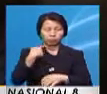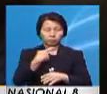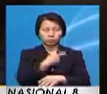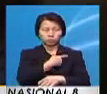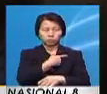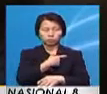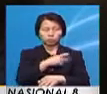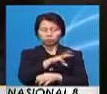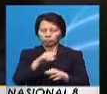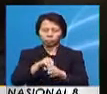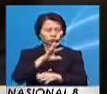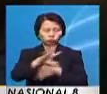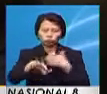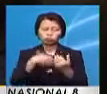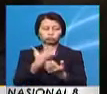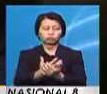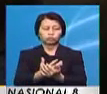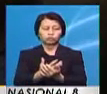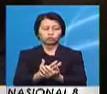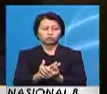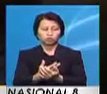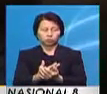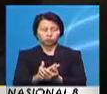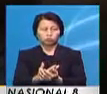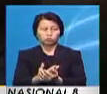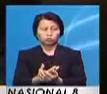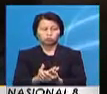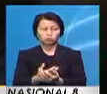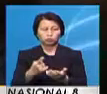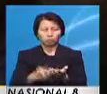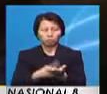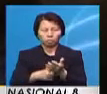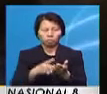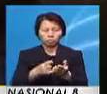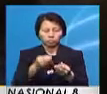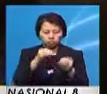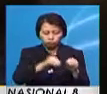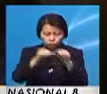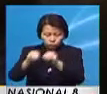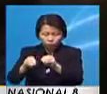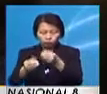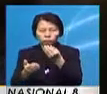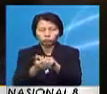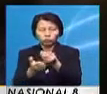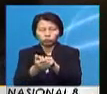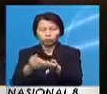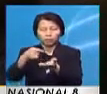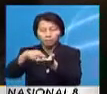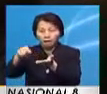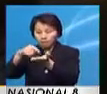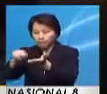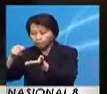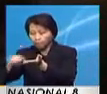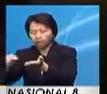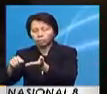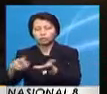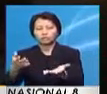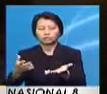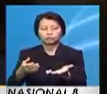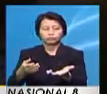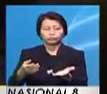tu. Dan macam banking system, kadang-kadang dia transfer duit, you know. Nak bayar tu, bayar ni